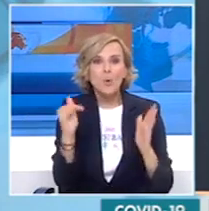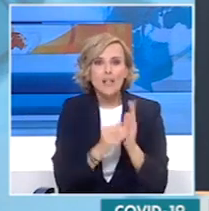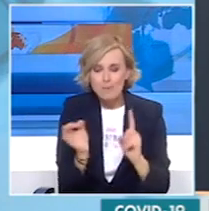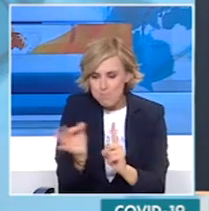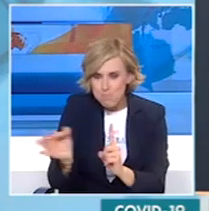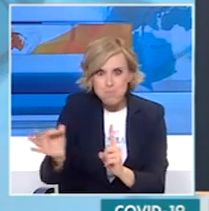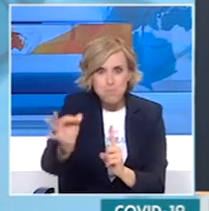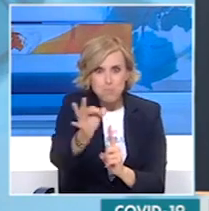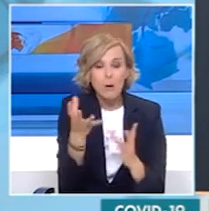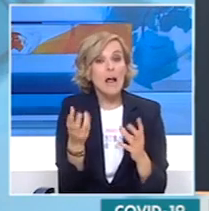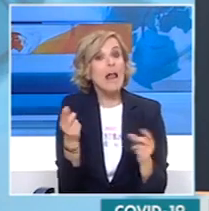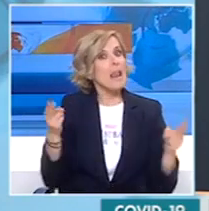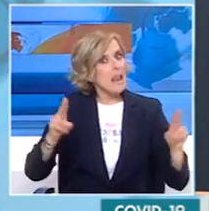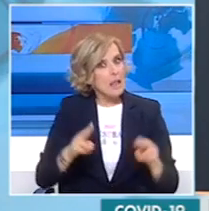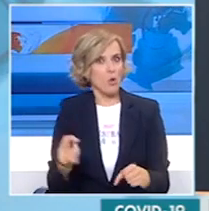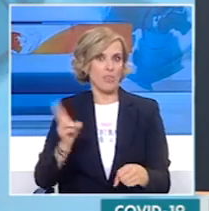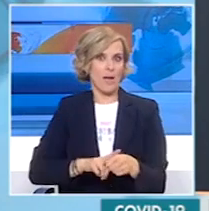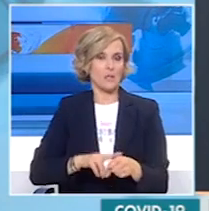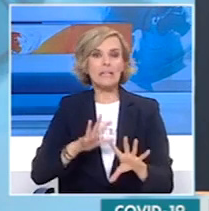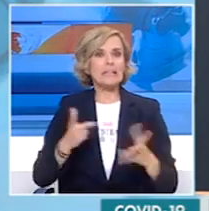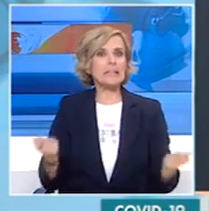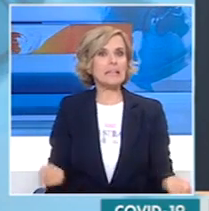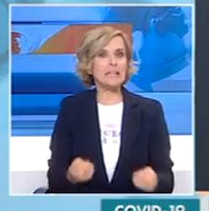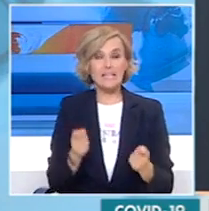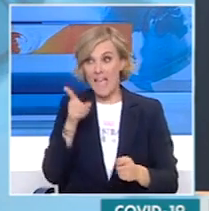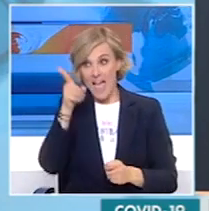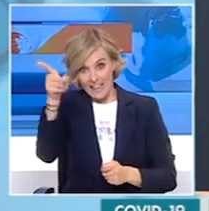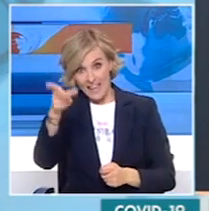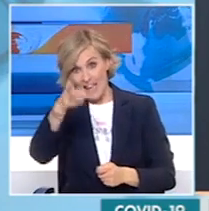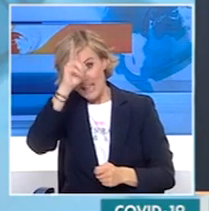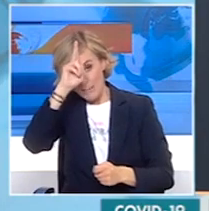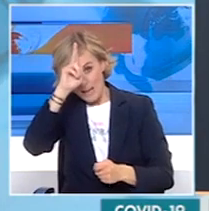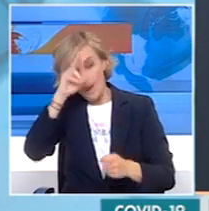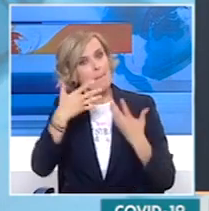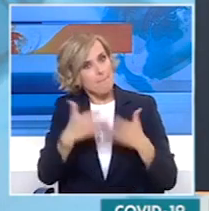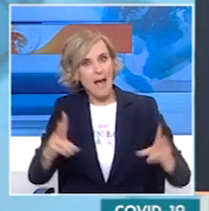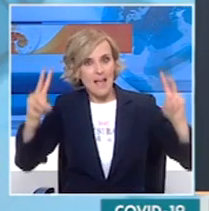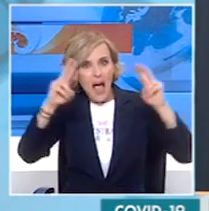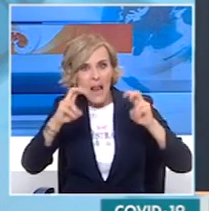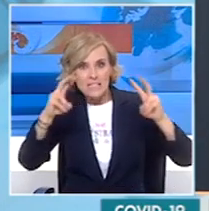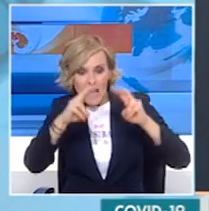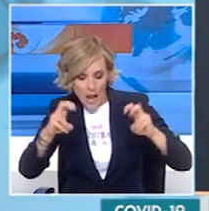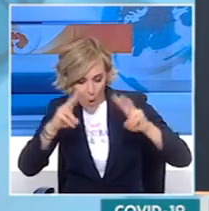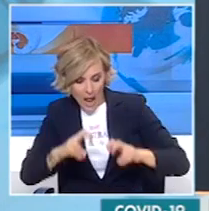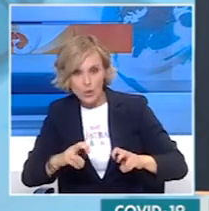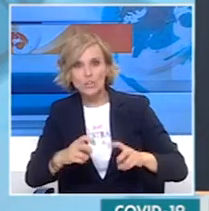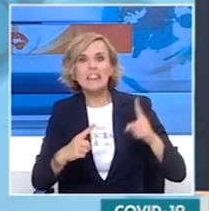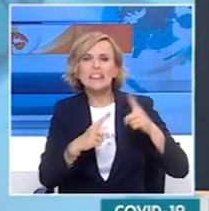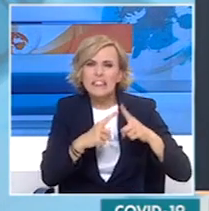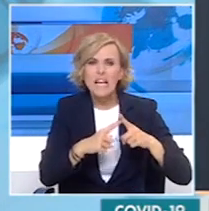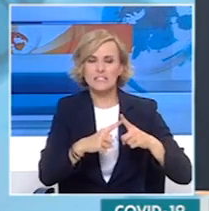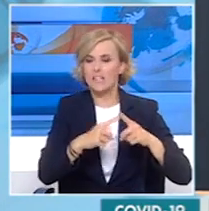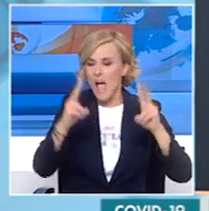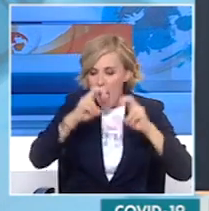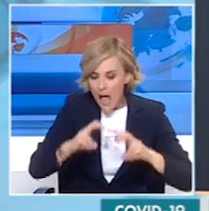λίγους θανάτους, αυτό που έχει γίνει στην πραγματικότητα είναι ότι οι υπηρεσίες δημόσιας υγείας έχουν ελέγξει με τα κριτήρια που χρησιμοποιούμε και εμείς και οι